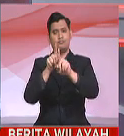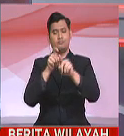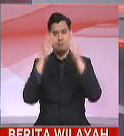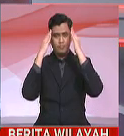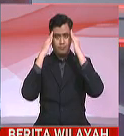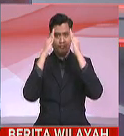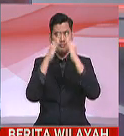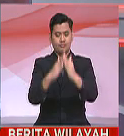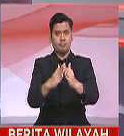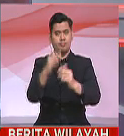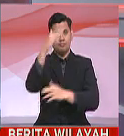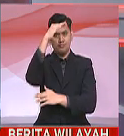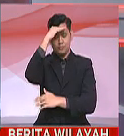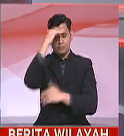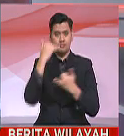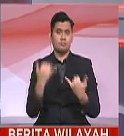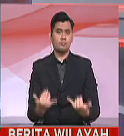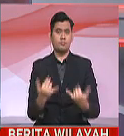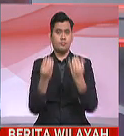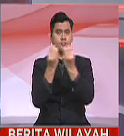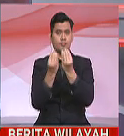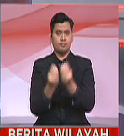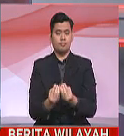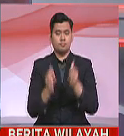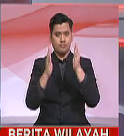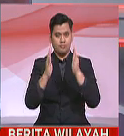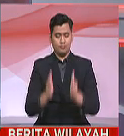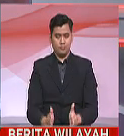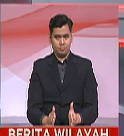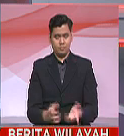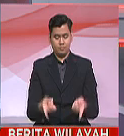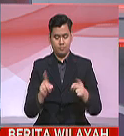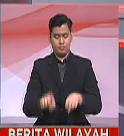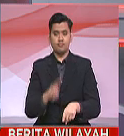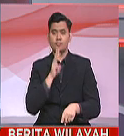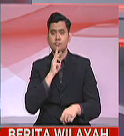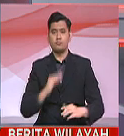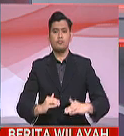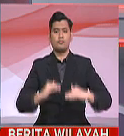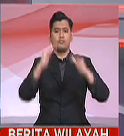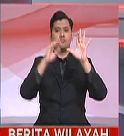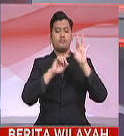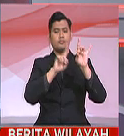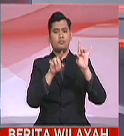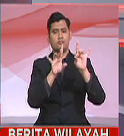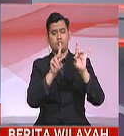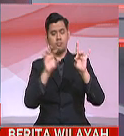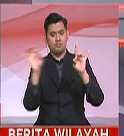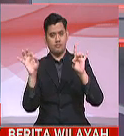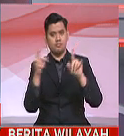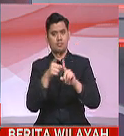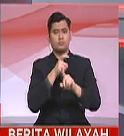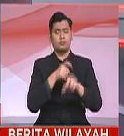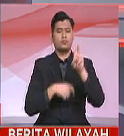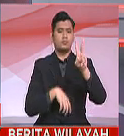itu tadi. Di Johor pula, jumlah penduduk terjejas banjir menurun kepada 892 orang daripada